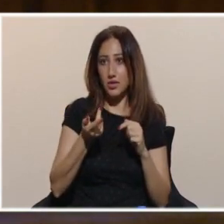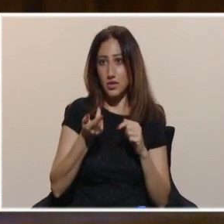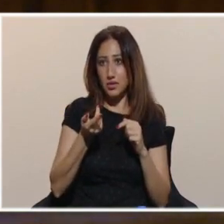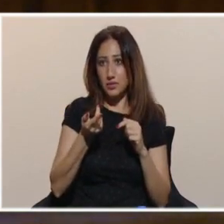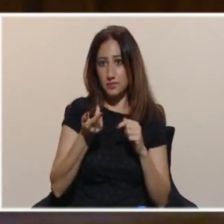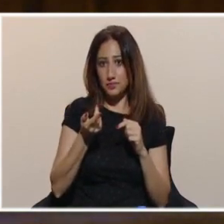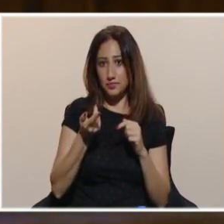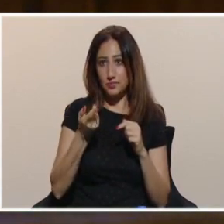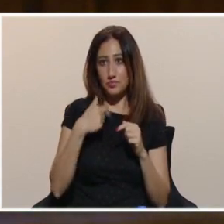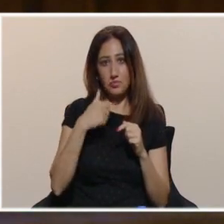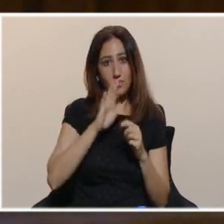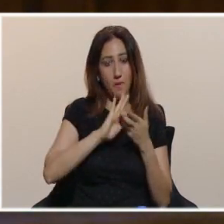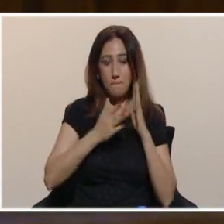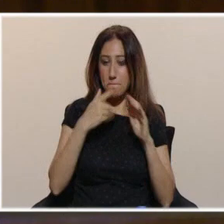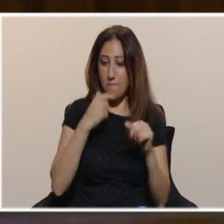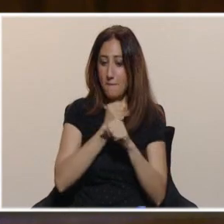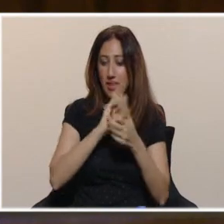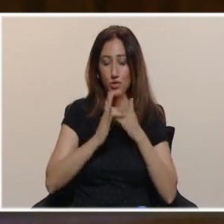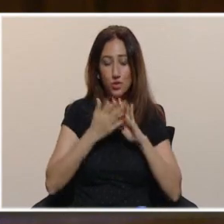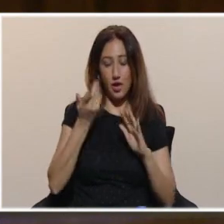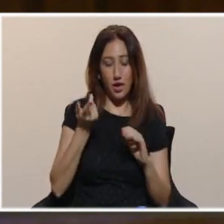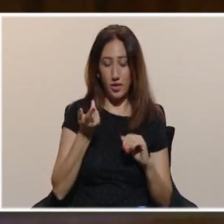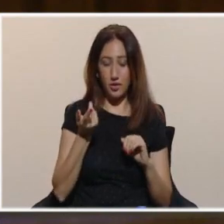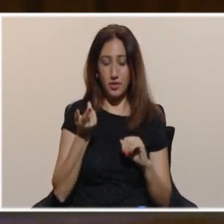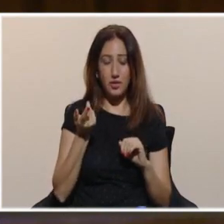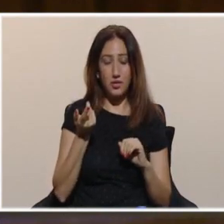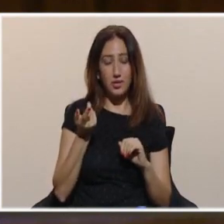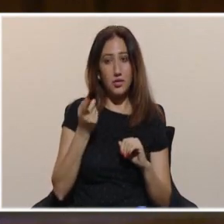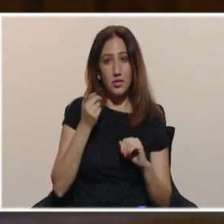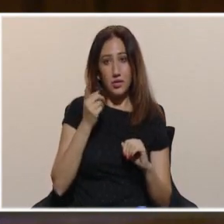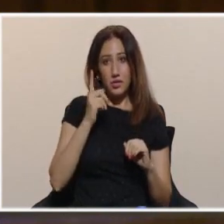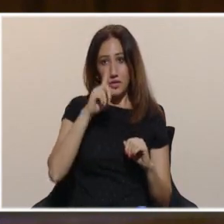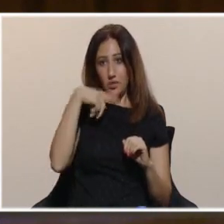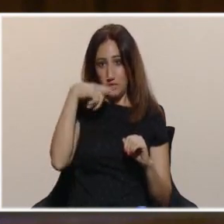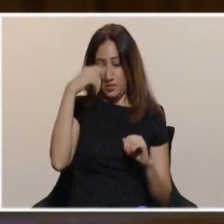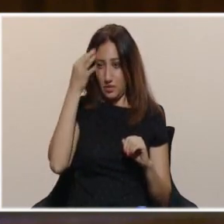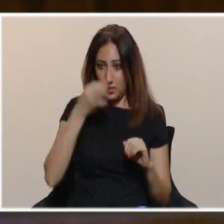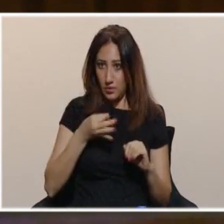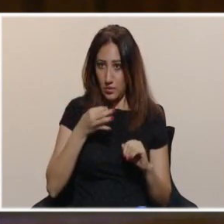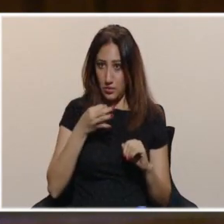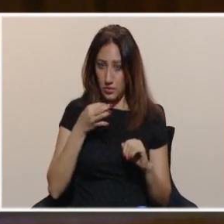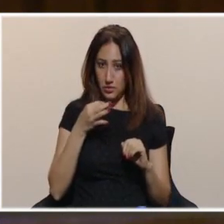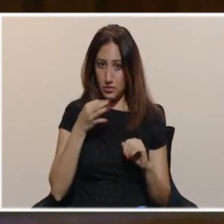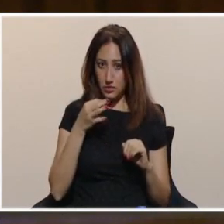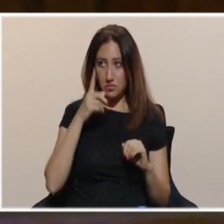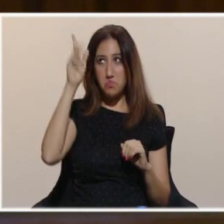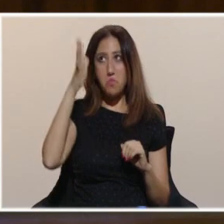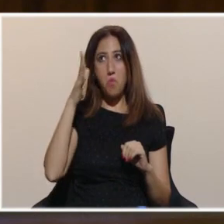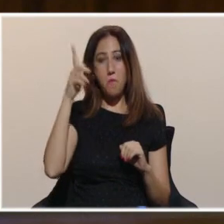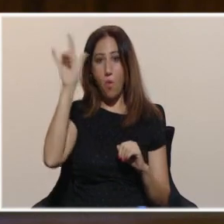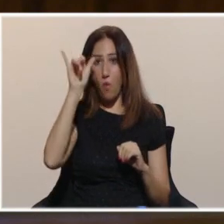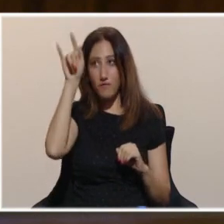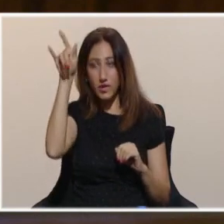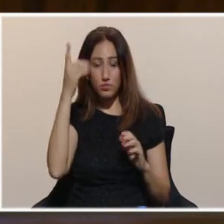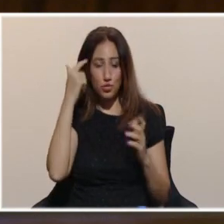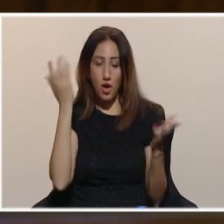وزعلتي في ايه. والله العظيم ما عملت حاجه، لكن انا بقول رغم اي شيء ممكن يكون، كل واحد اكيد هو لو اتكلم هيبقى عنده وجهه نظر تانية، لكن